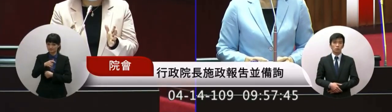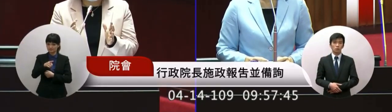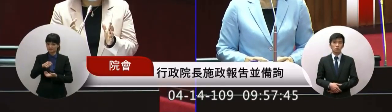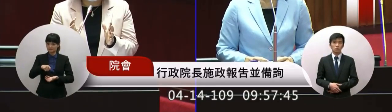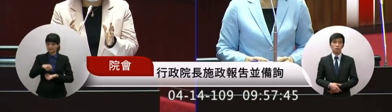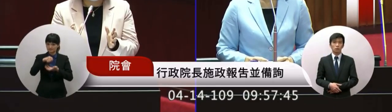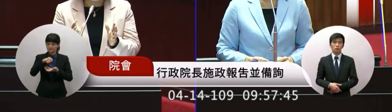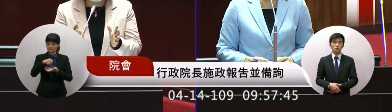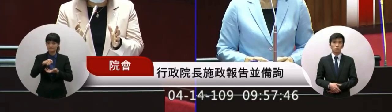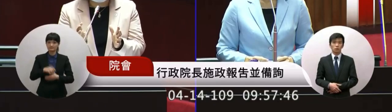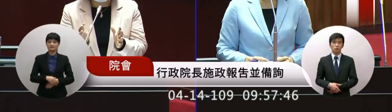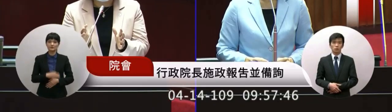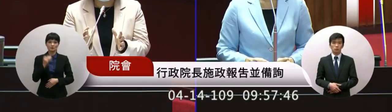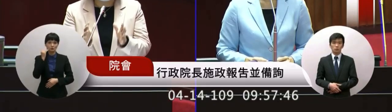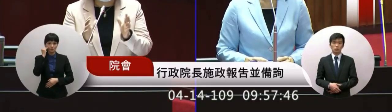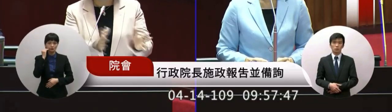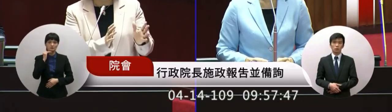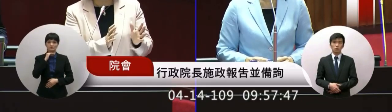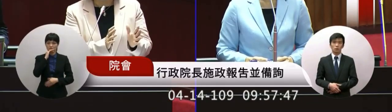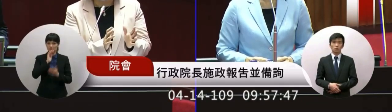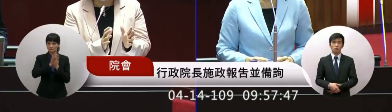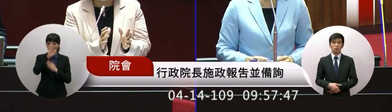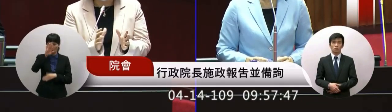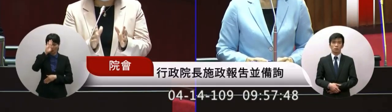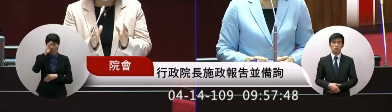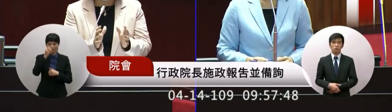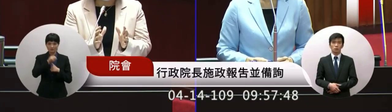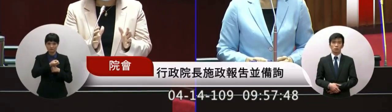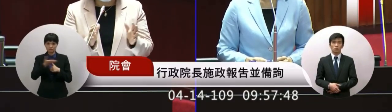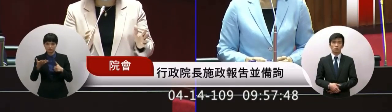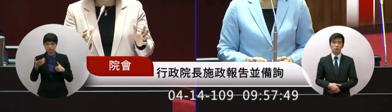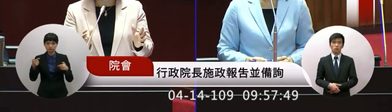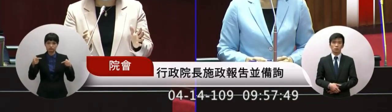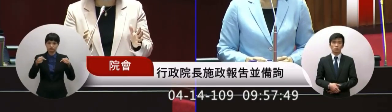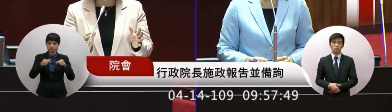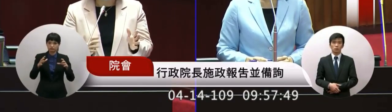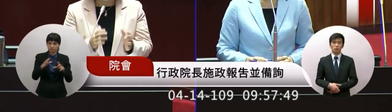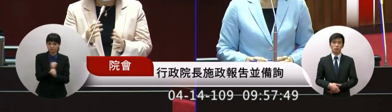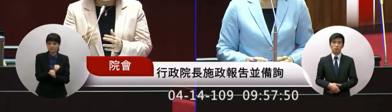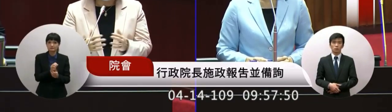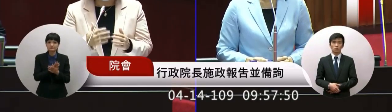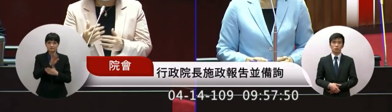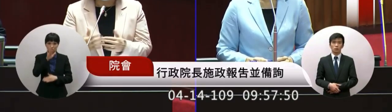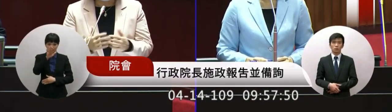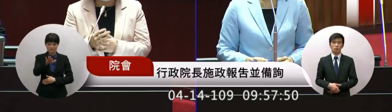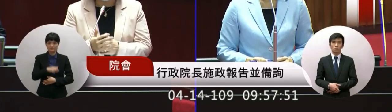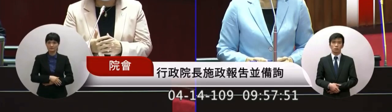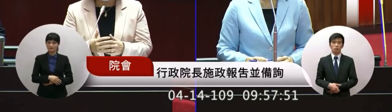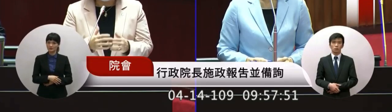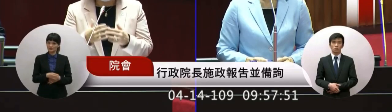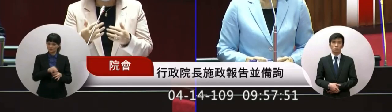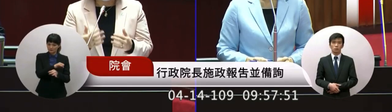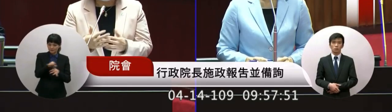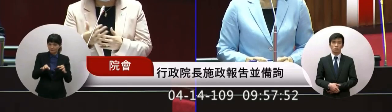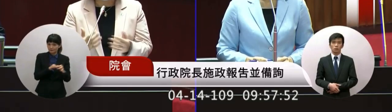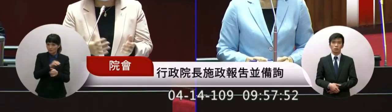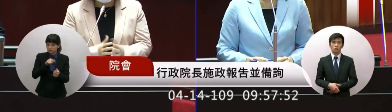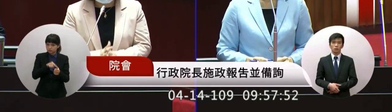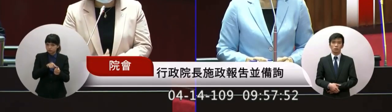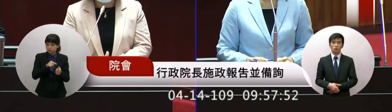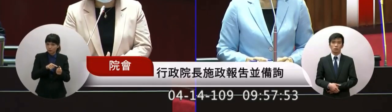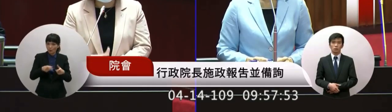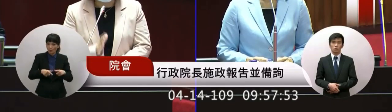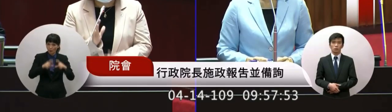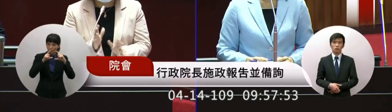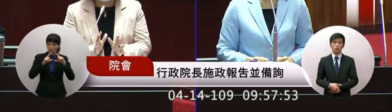情哈结束之后，那要振兴了哈，那振兴可能需要哈一些比较弹性的这个加班